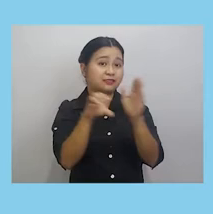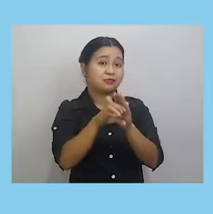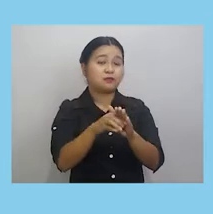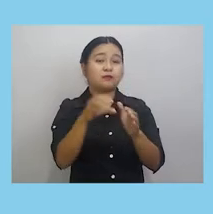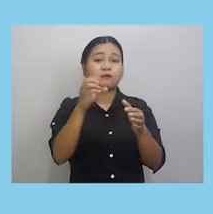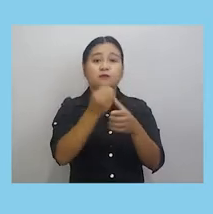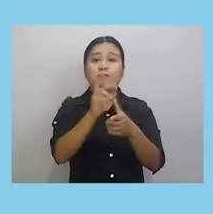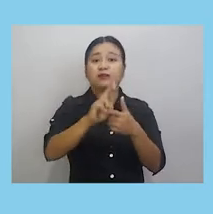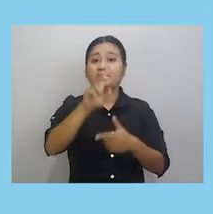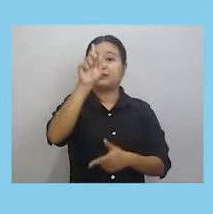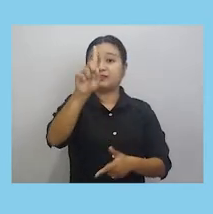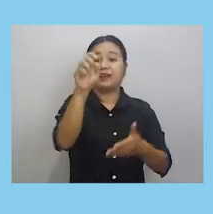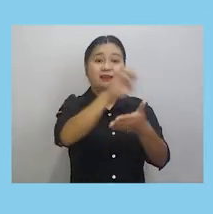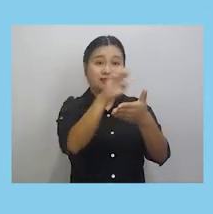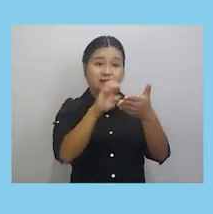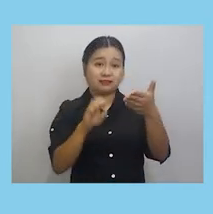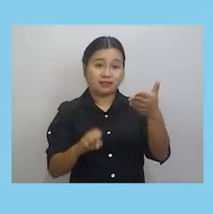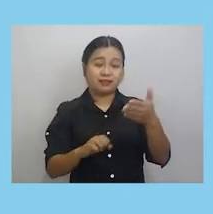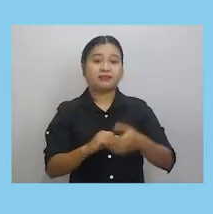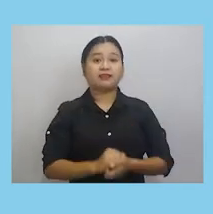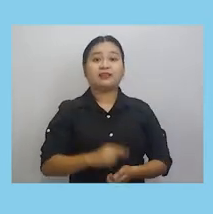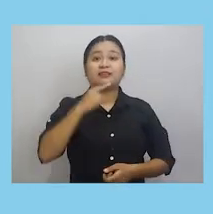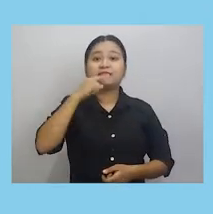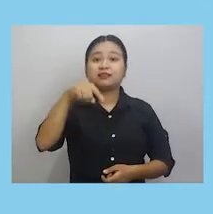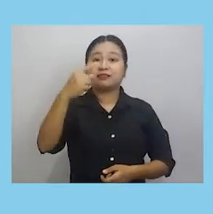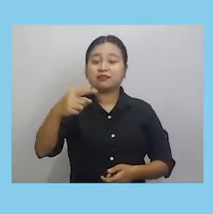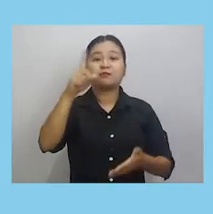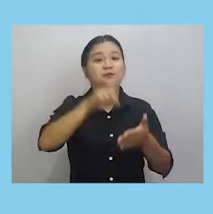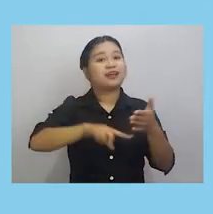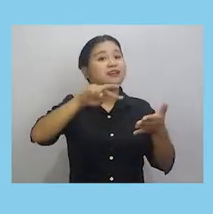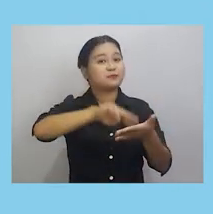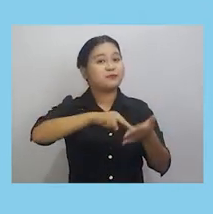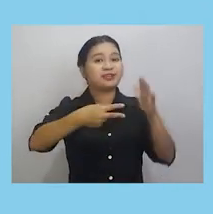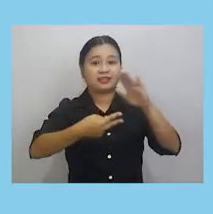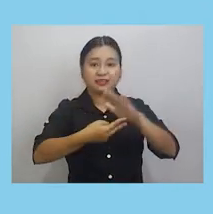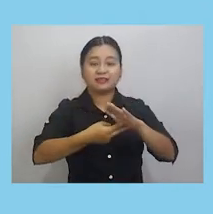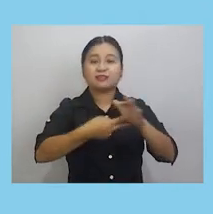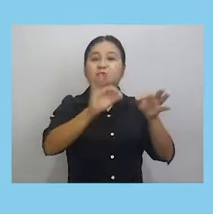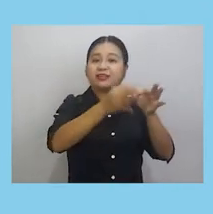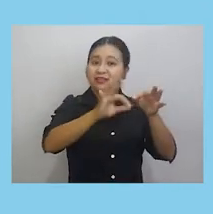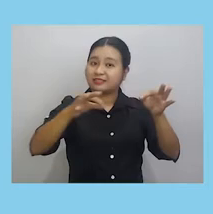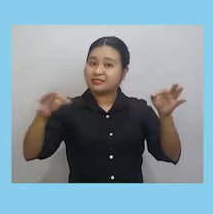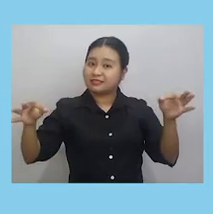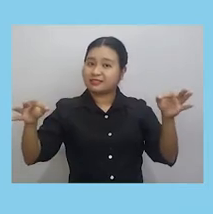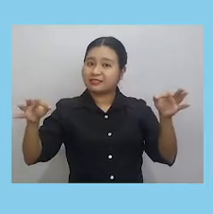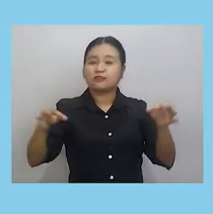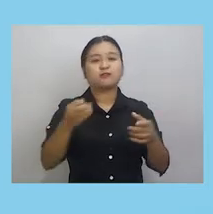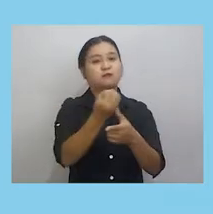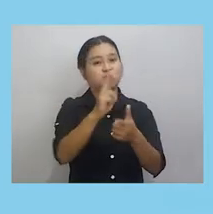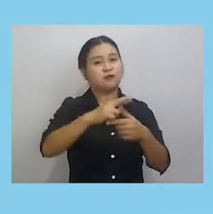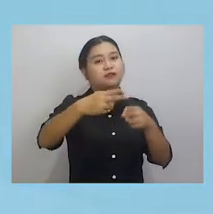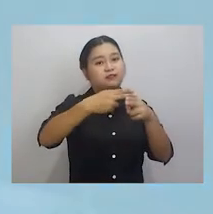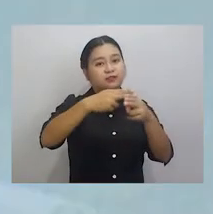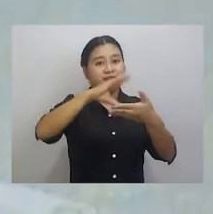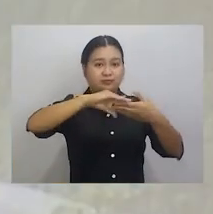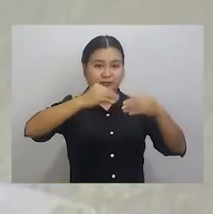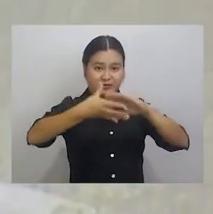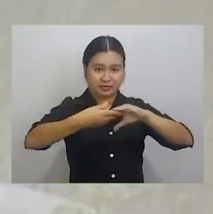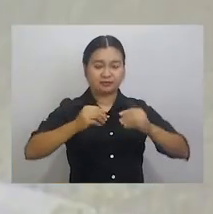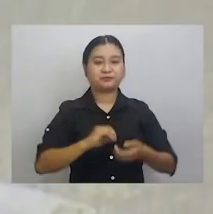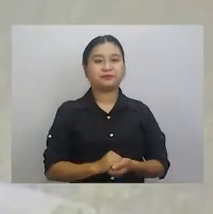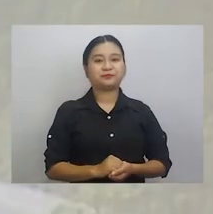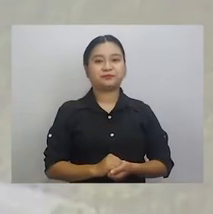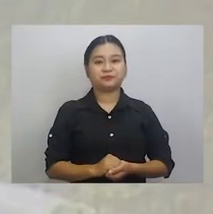isang saransay. Sinasabi nito kung ano ang ibig sabihin ng mga pangungusap o maikling kwento. Ma'am